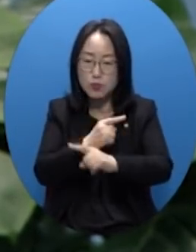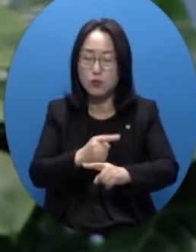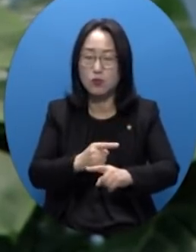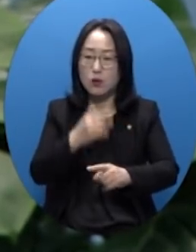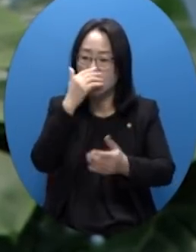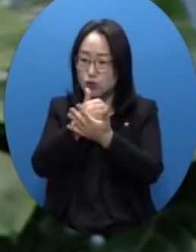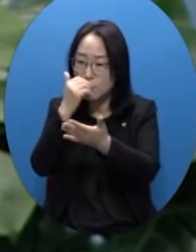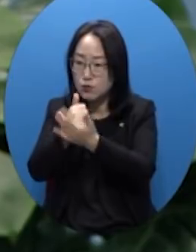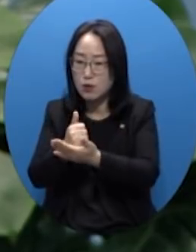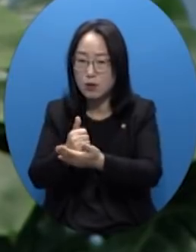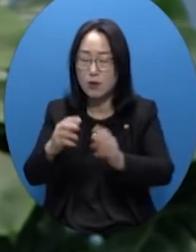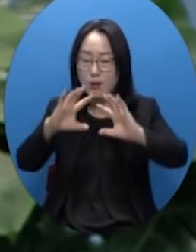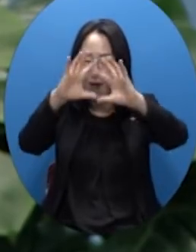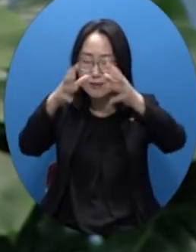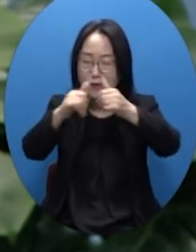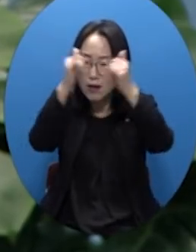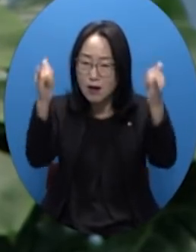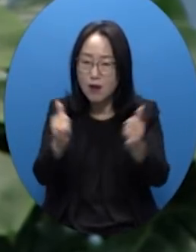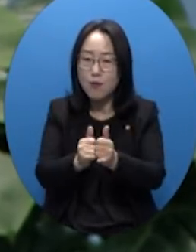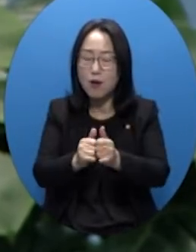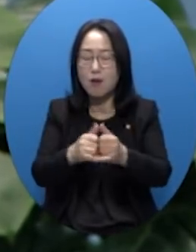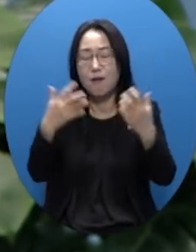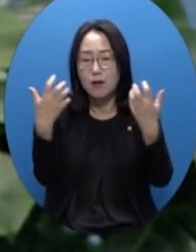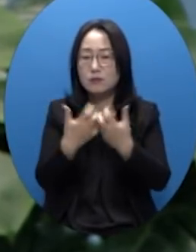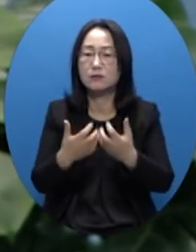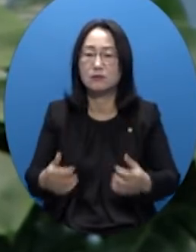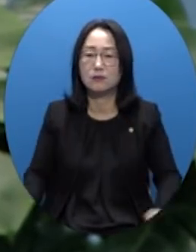이사회를 무너뜨리고 있는 것입니다